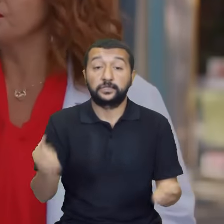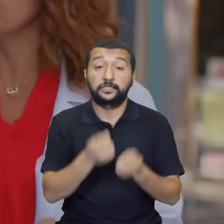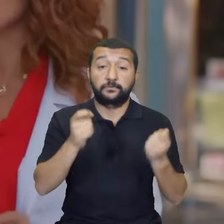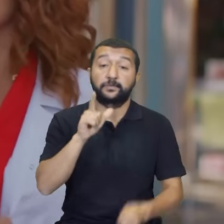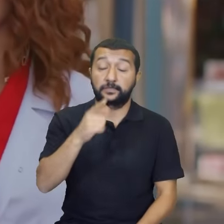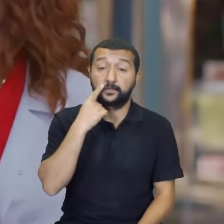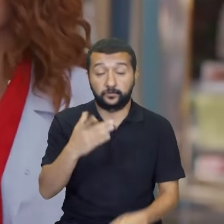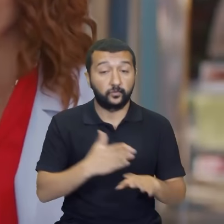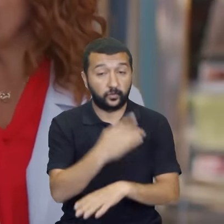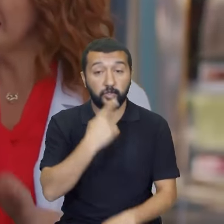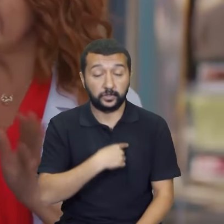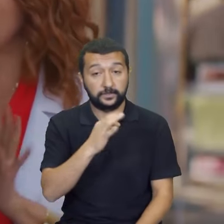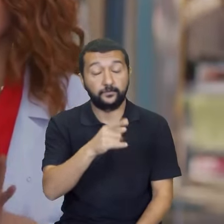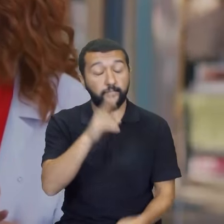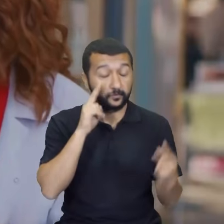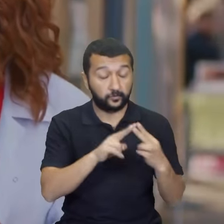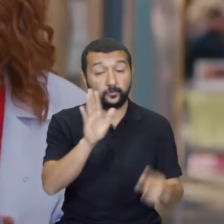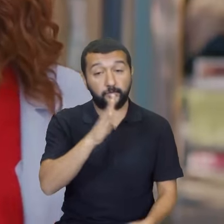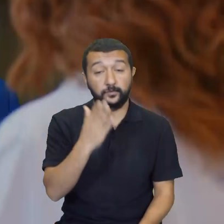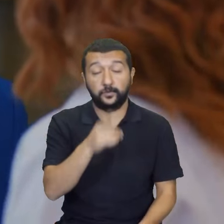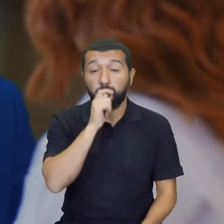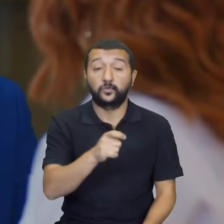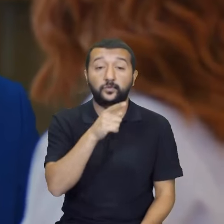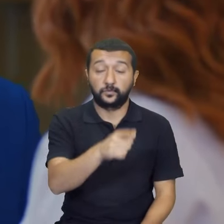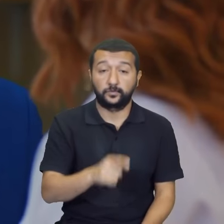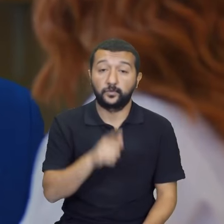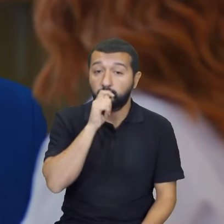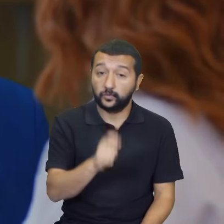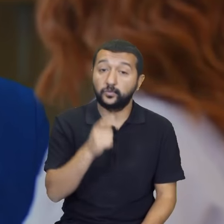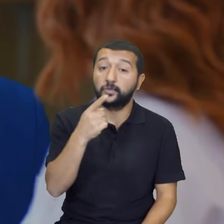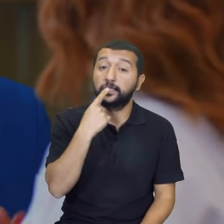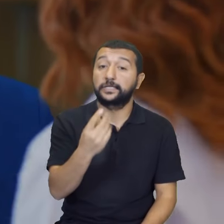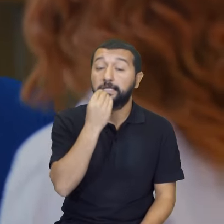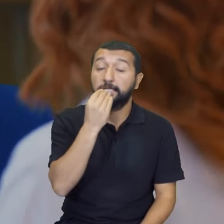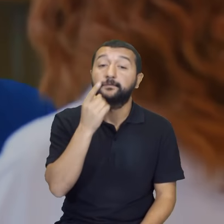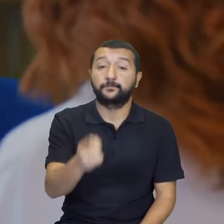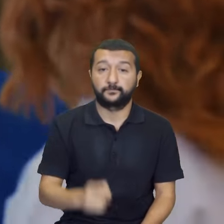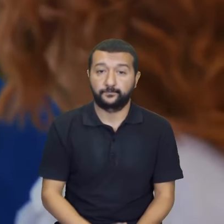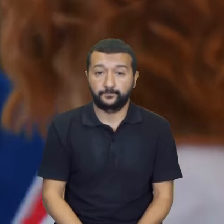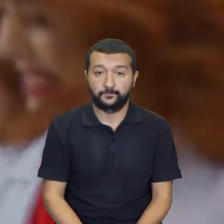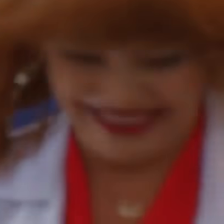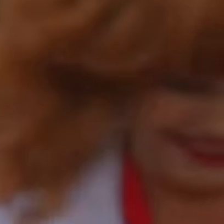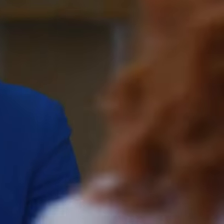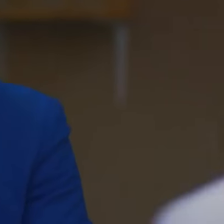çalışmamız lazım, hadi. Doğru söylüyorsun. Hadi görüşürüz sözlü. Sözünü yerim seni. Ay.